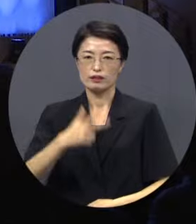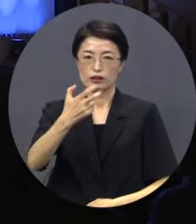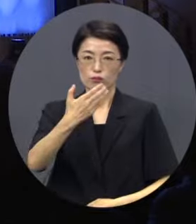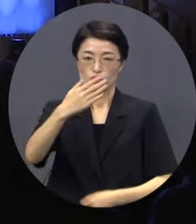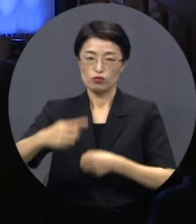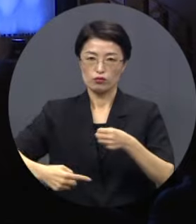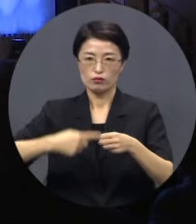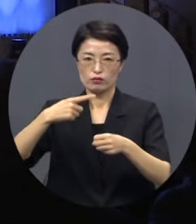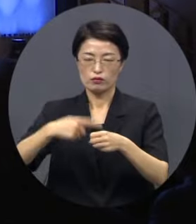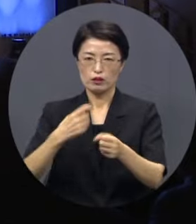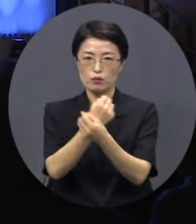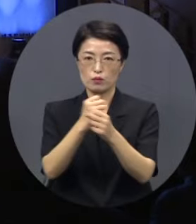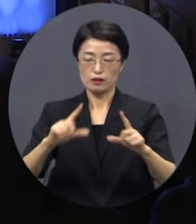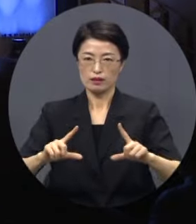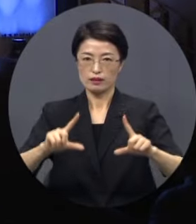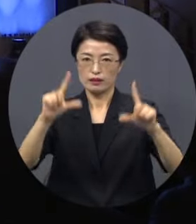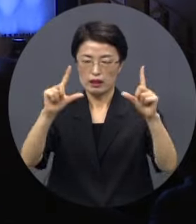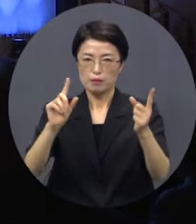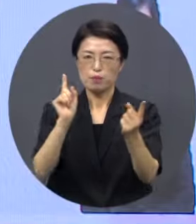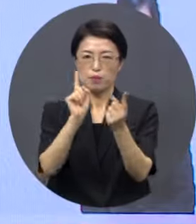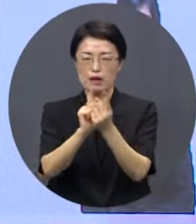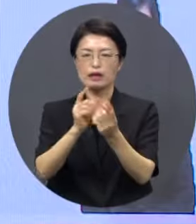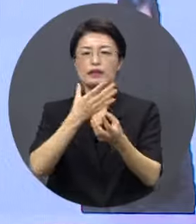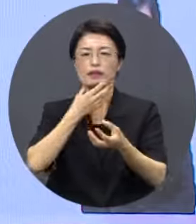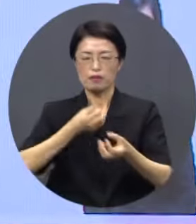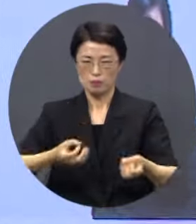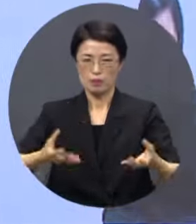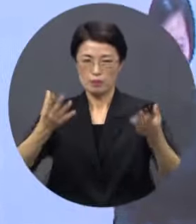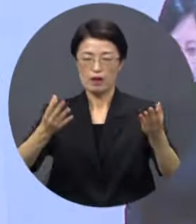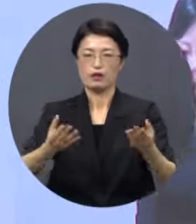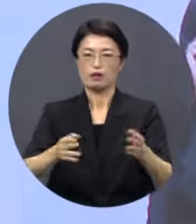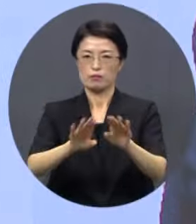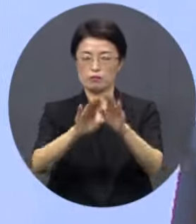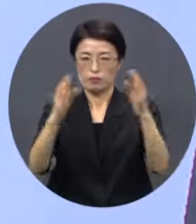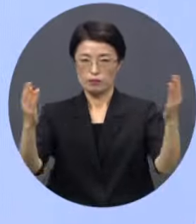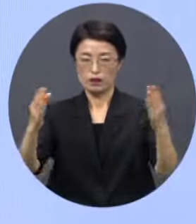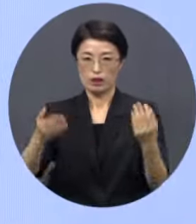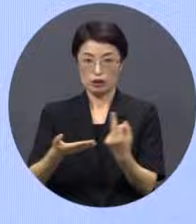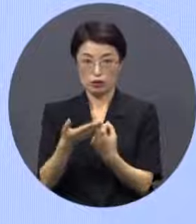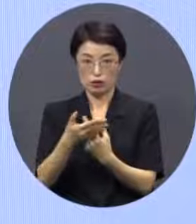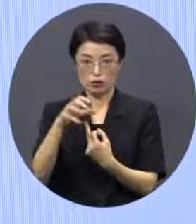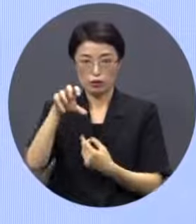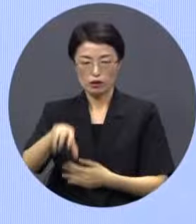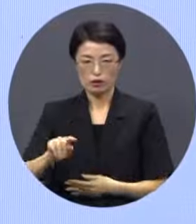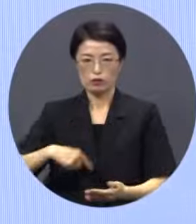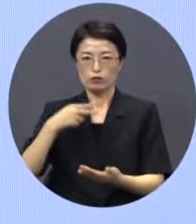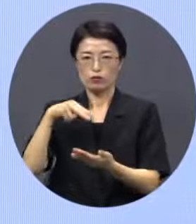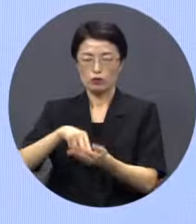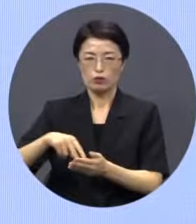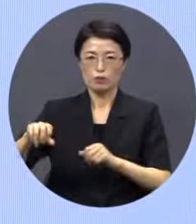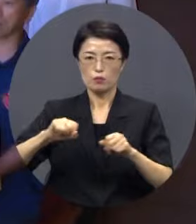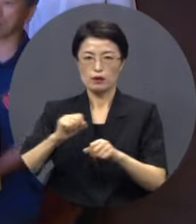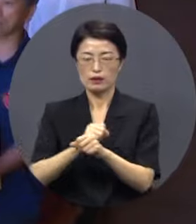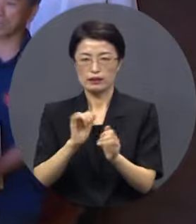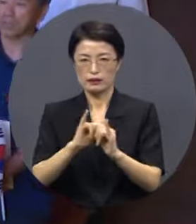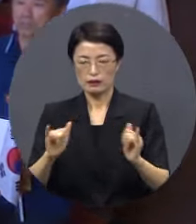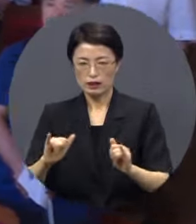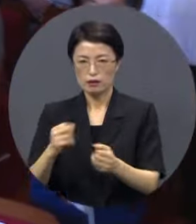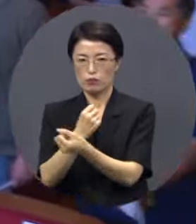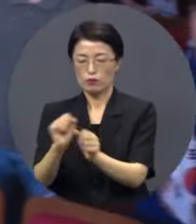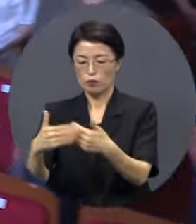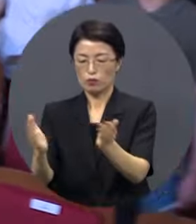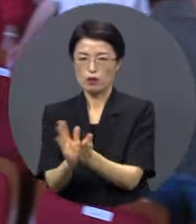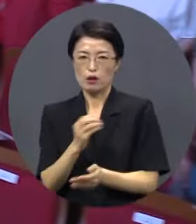제79주년 광복절을 맞아 열린 경축식. 서울과 달리 제주에서는 독립유공자와 광복회원 등 800여